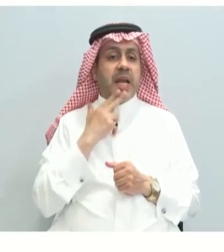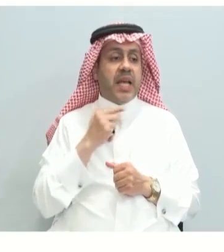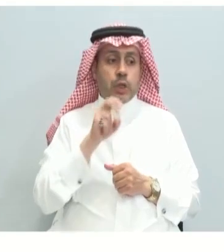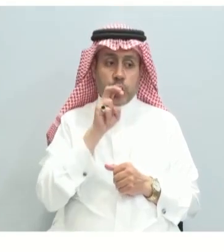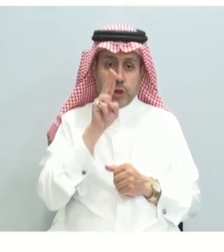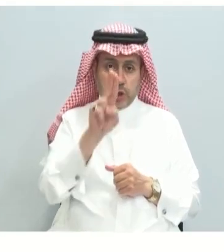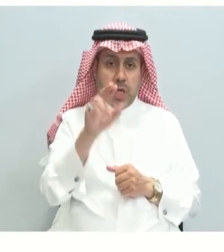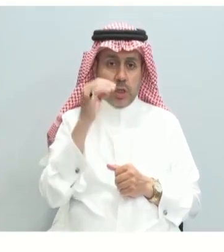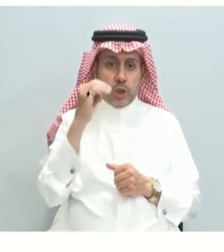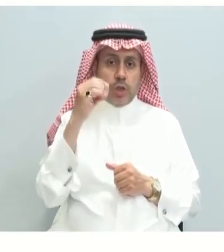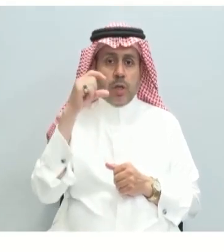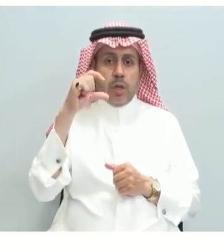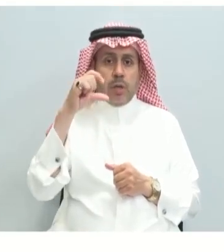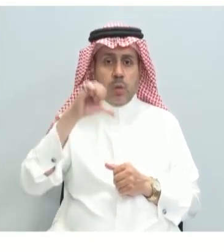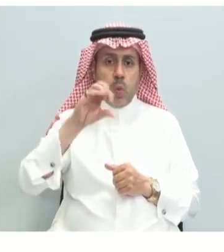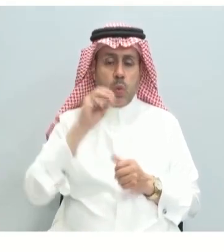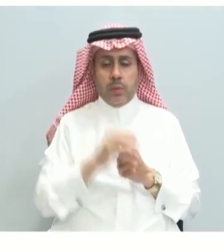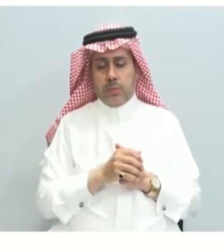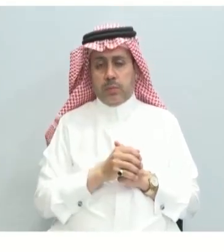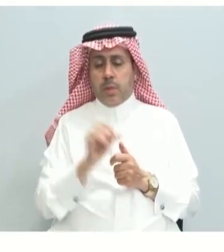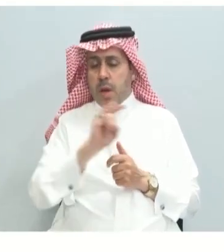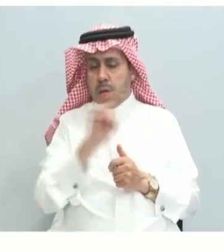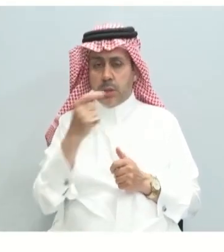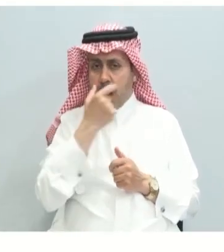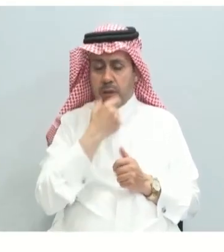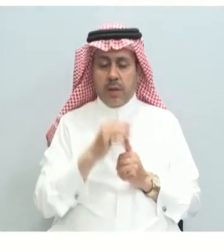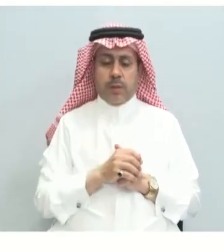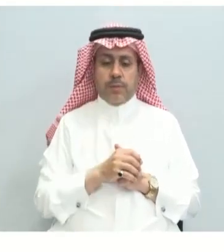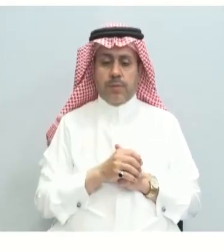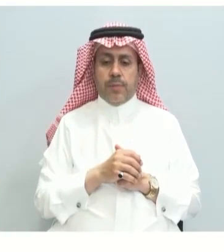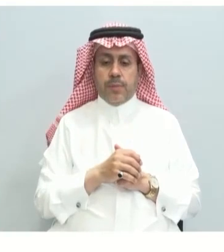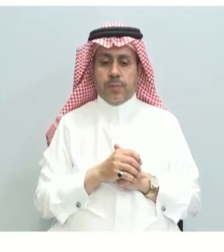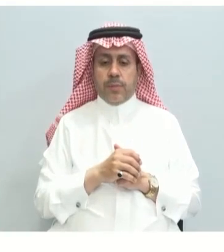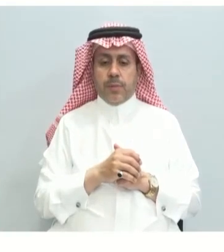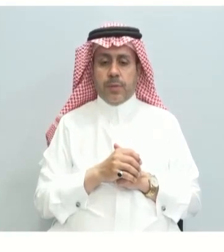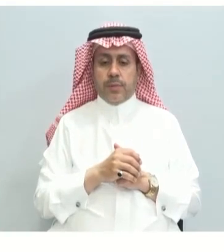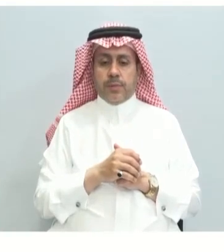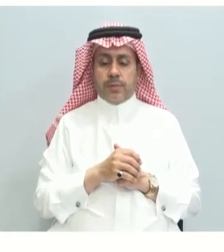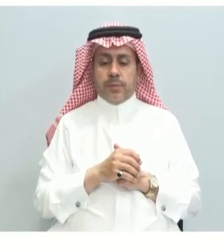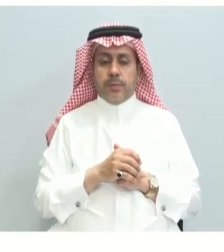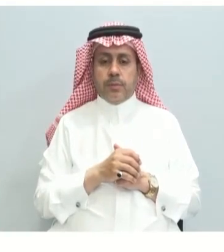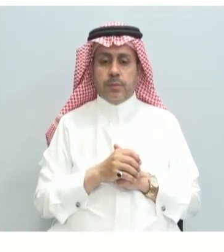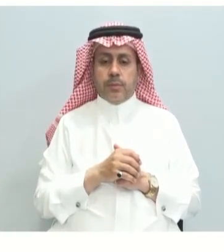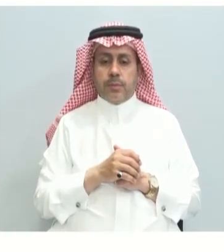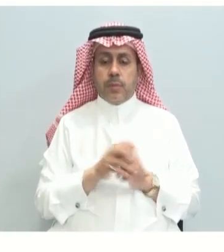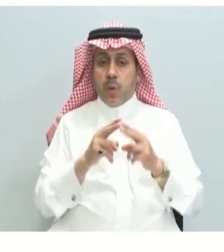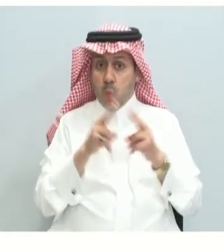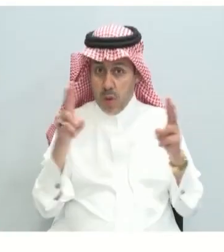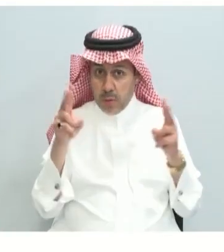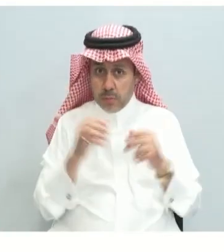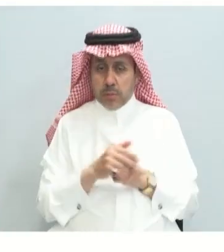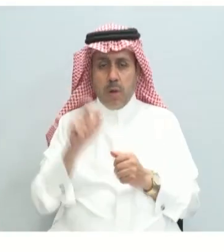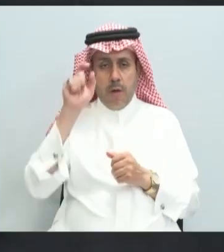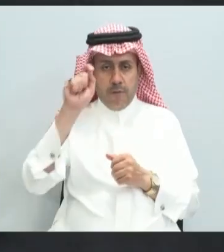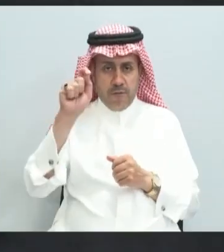وسلم؟ لا، ليس بحديث عن النبي صلى الله عليه وسلم. واضح؟ إذا الفعل